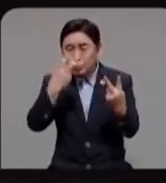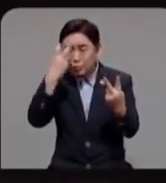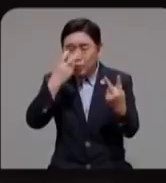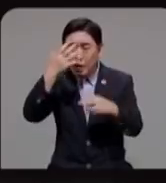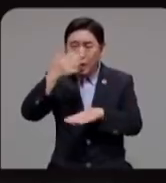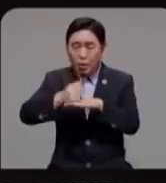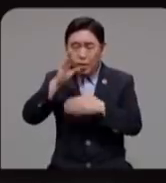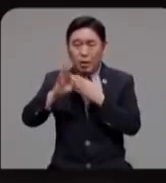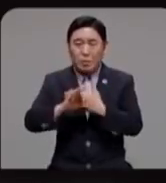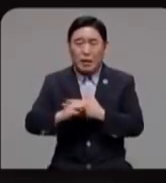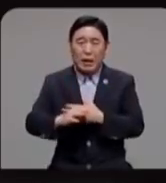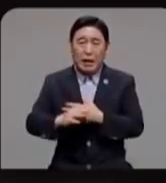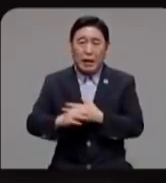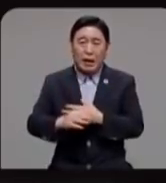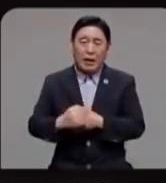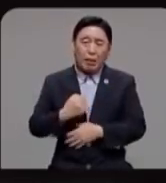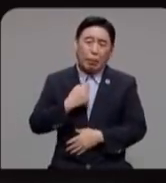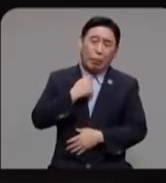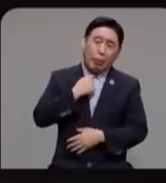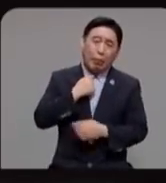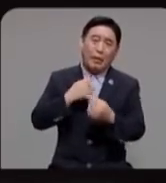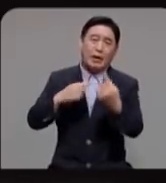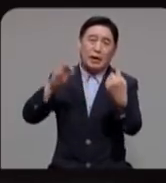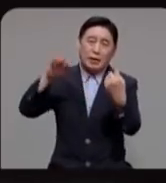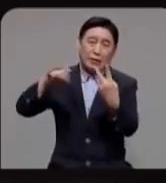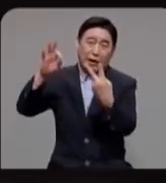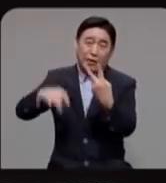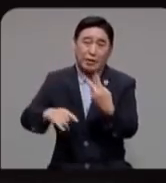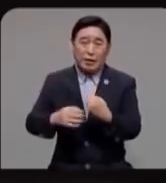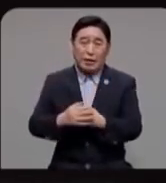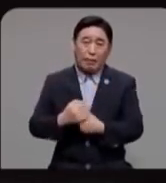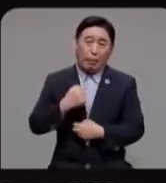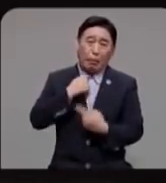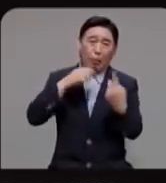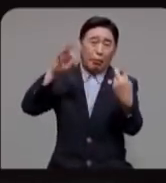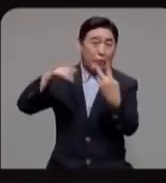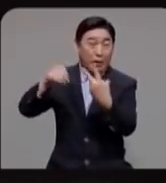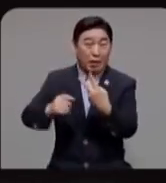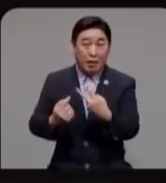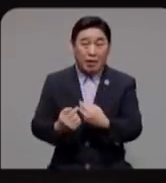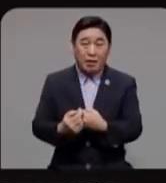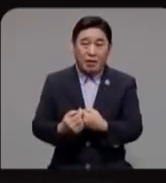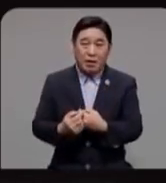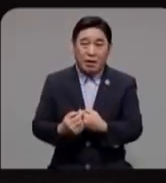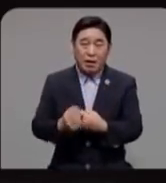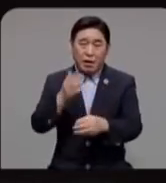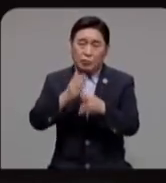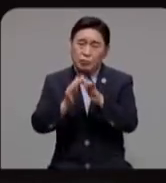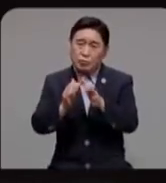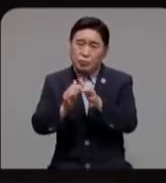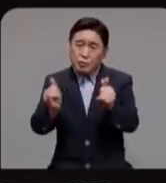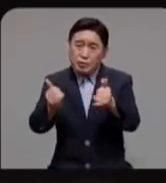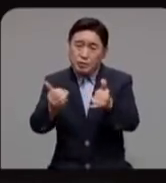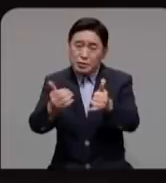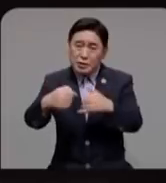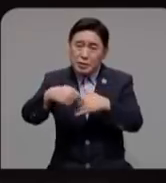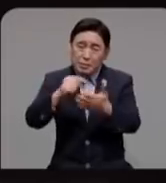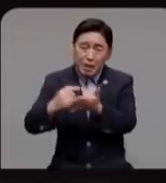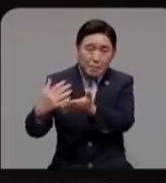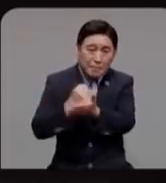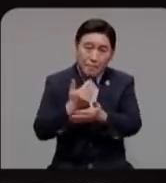여론조사를 보면 비호감도 1, 2위예요. 그렇게 비호감도가 높아가지고 중도층 마음을 과연 잡을 수